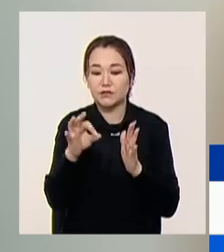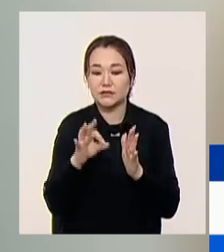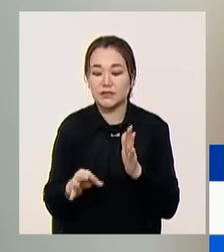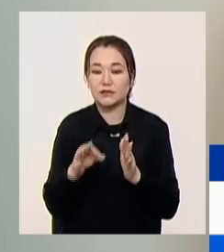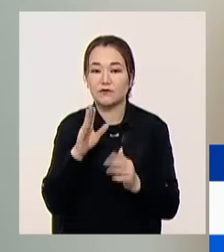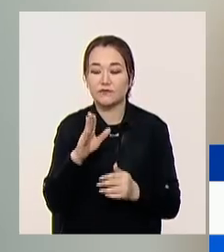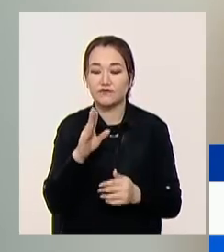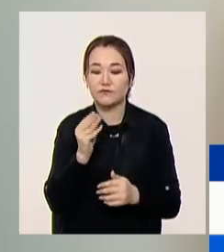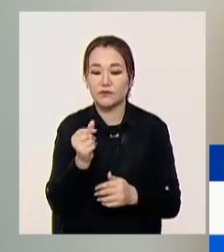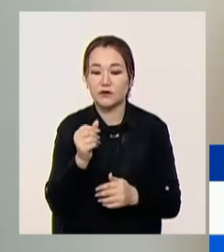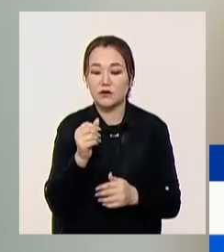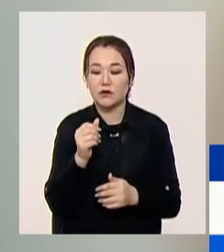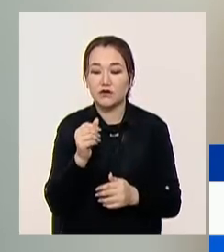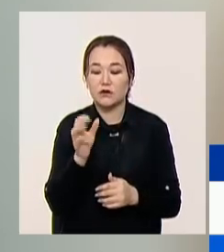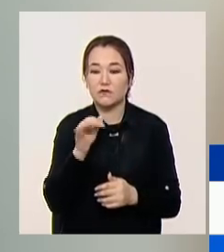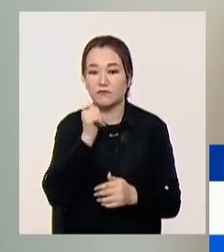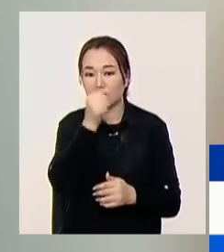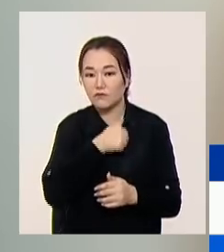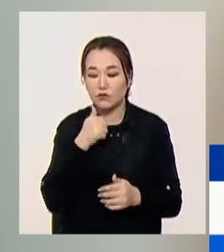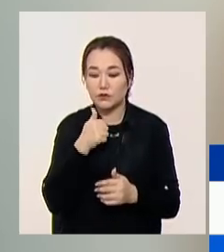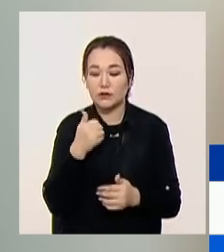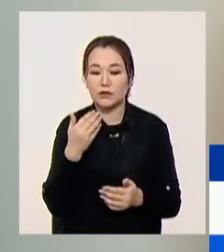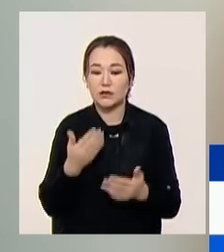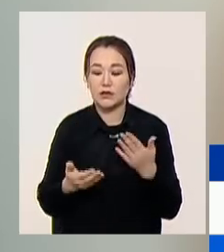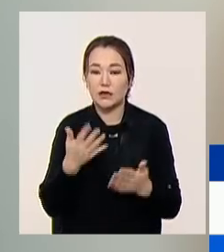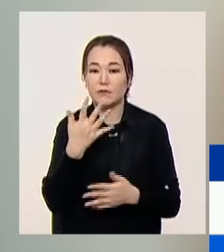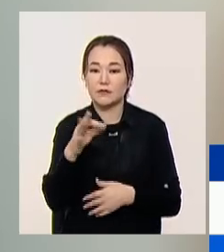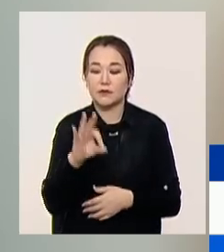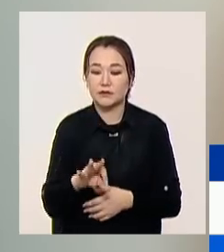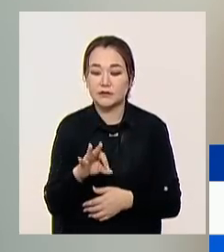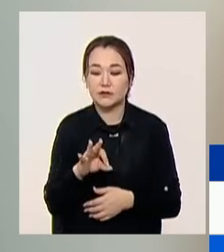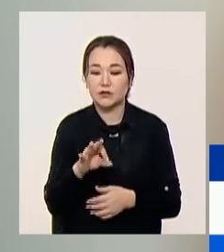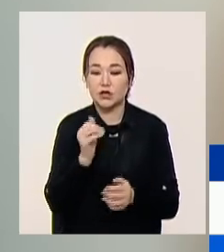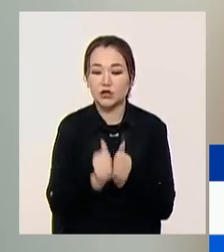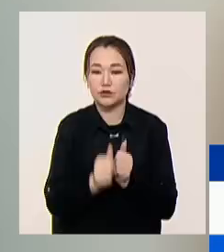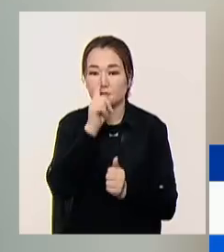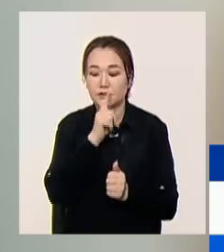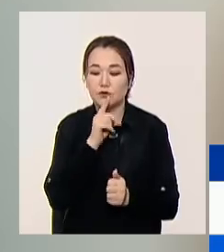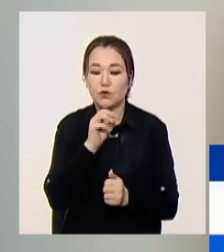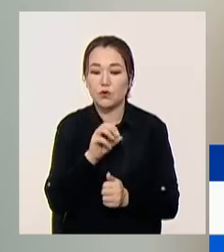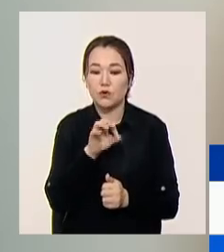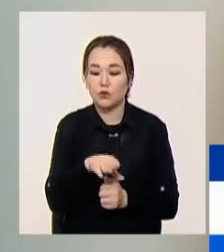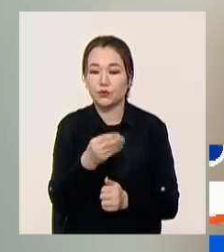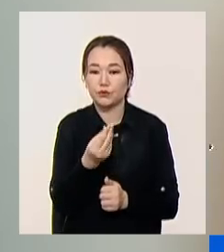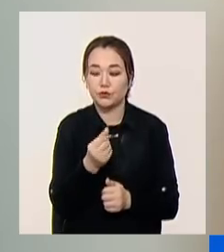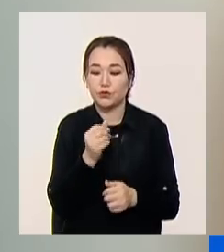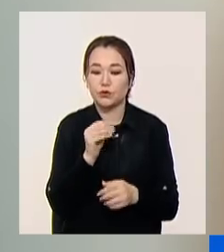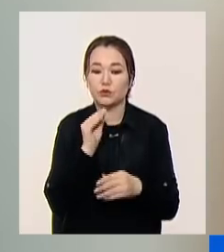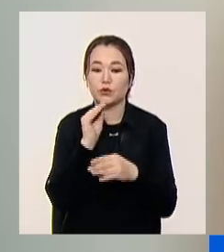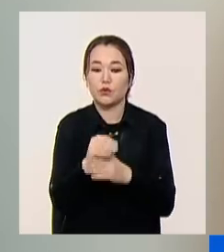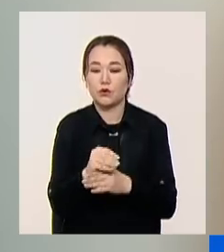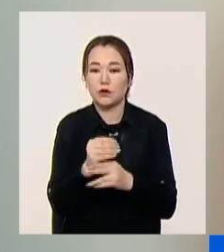в валюте в год. Либо 5% ежемесячно от суммы доли,